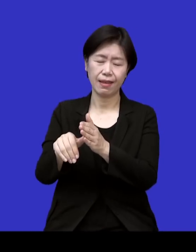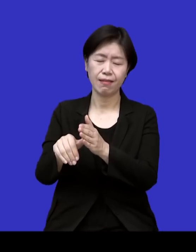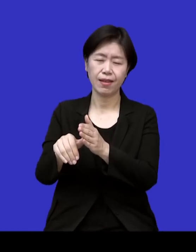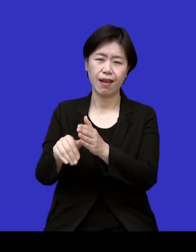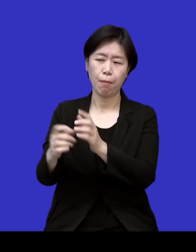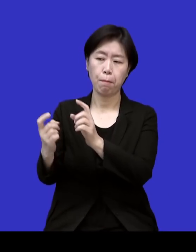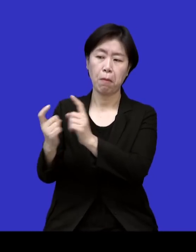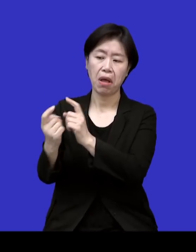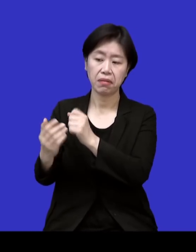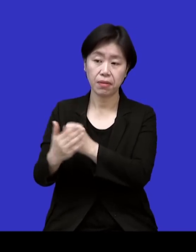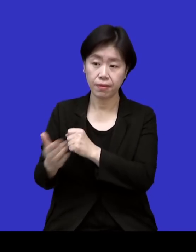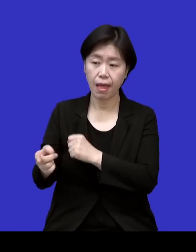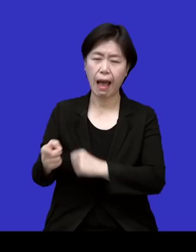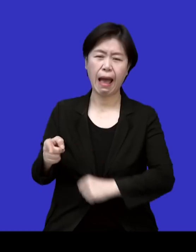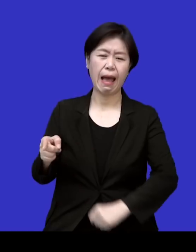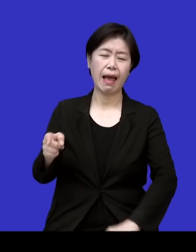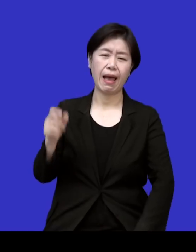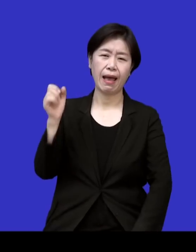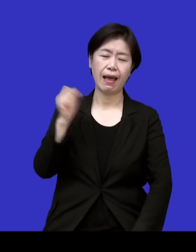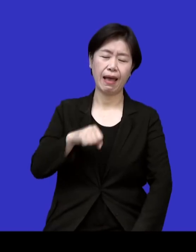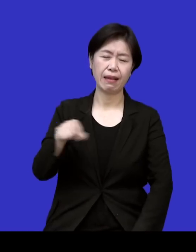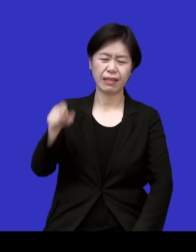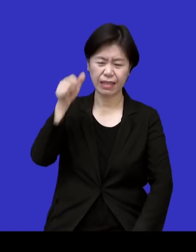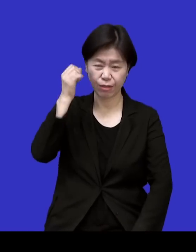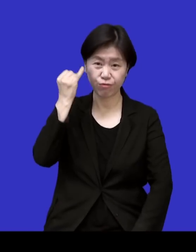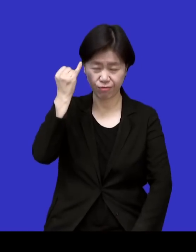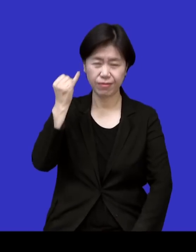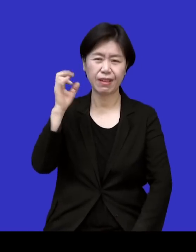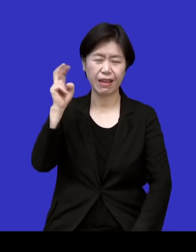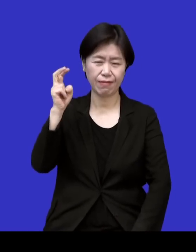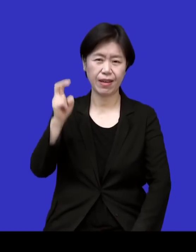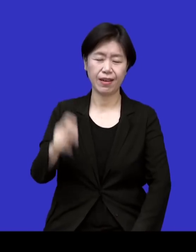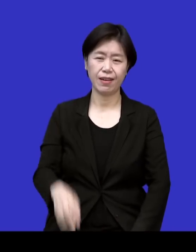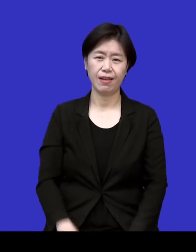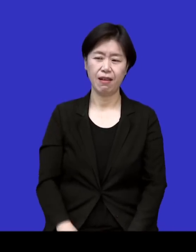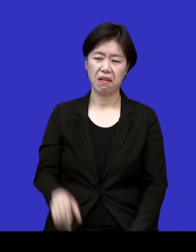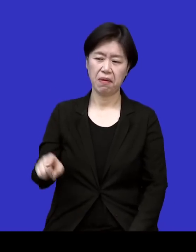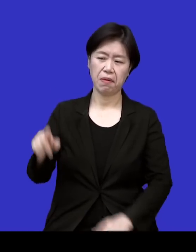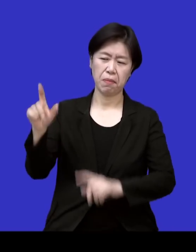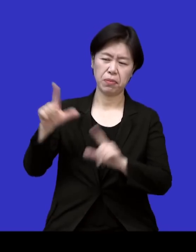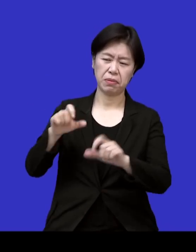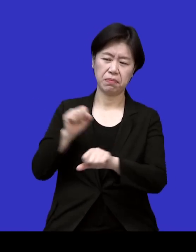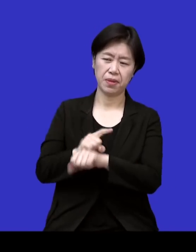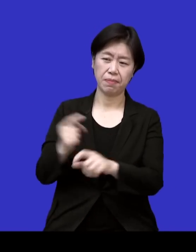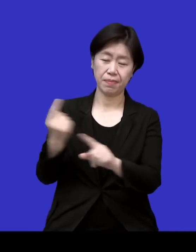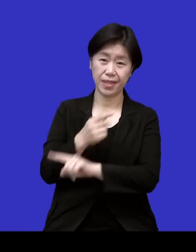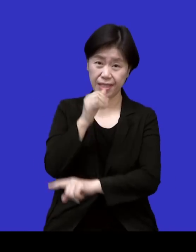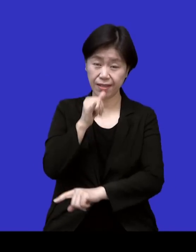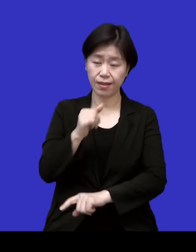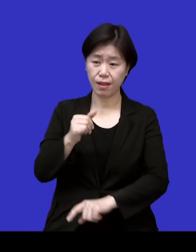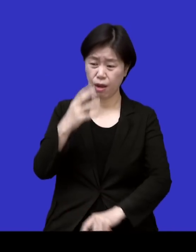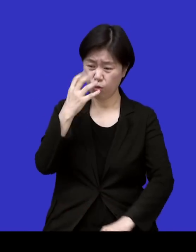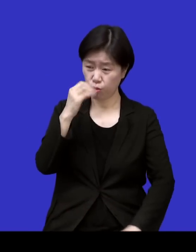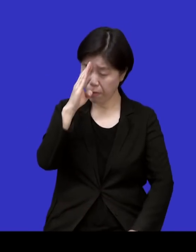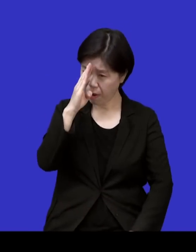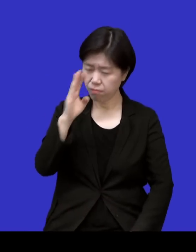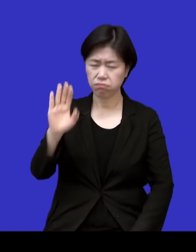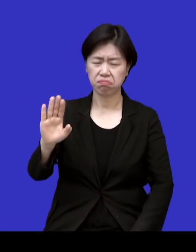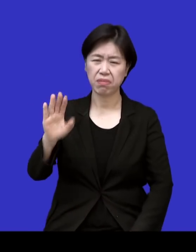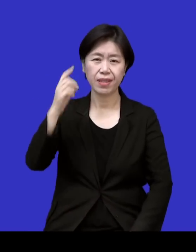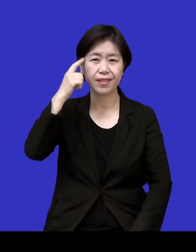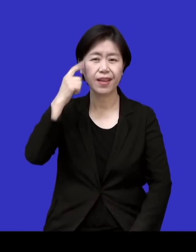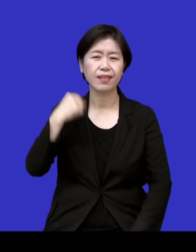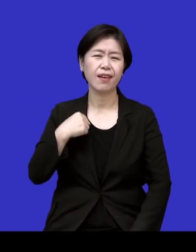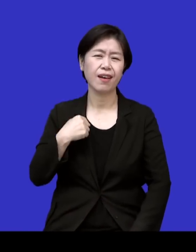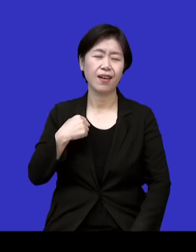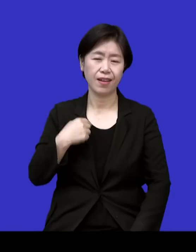그러니까 이제 저는 계속 그것을 바로잡아 주려고 하고, 그래서 제가 하나님께서 계속 치유를 하셨는데 마지막까지 남아있던